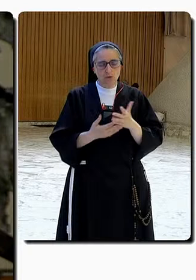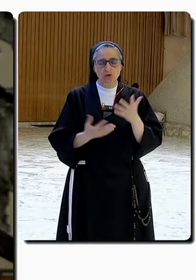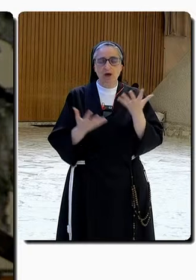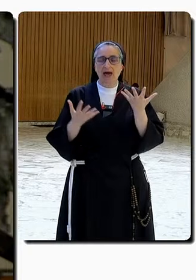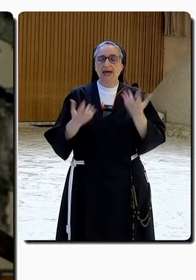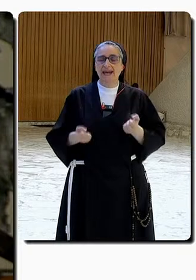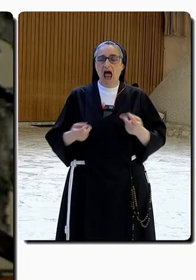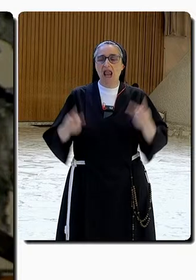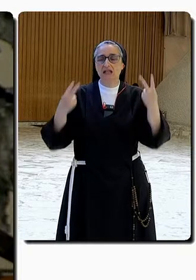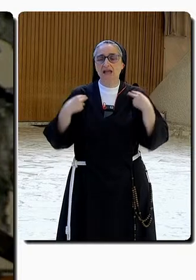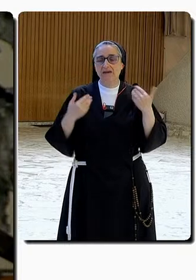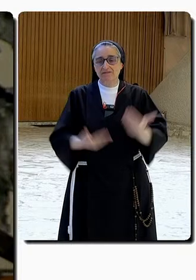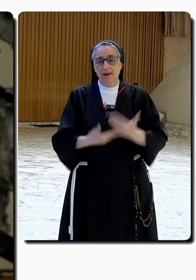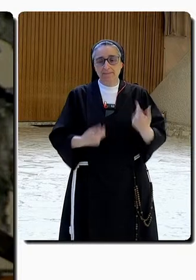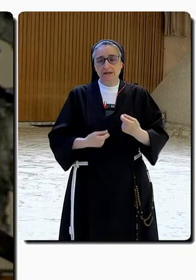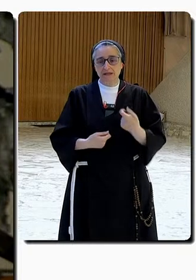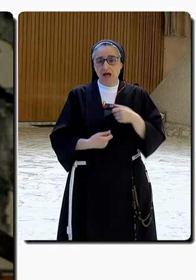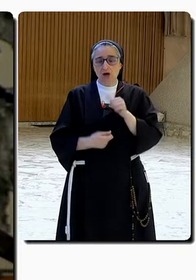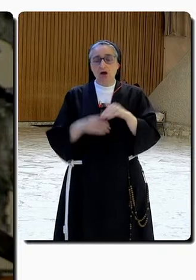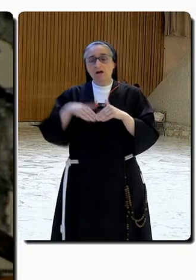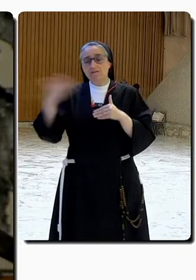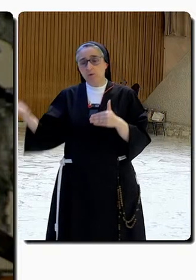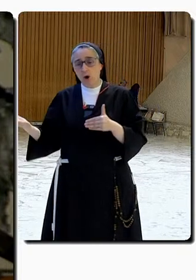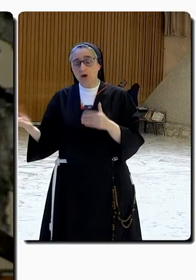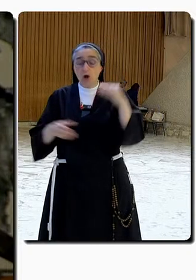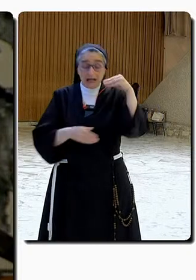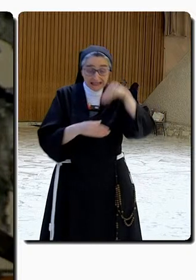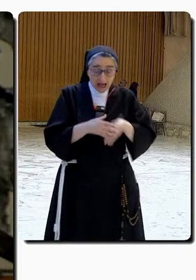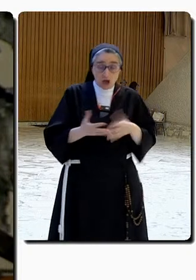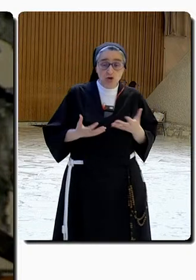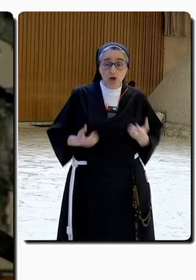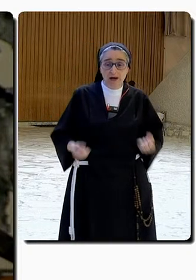realtà e non fuori di essa.